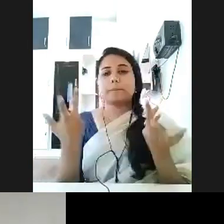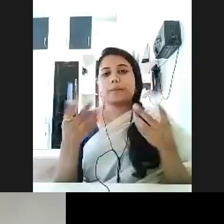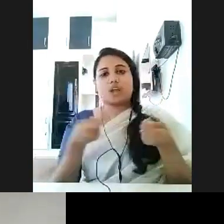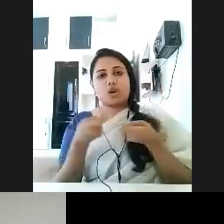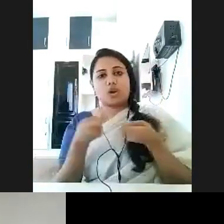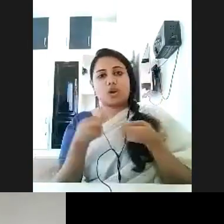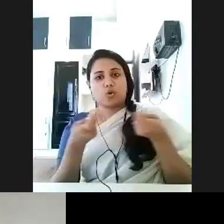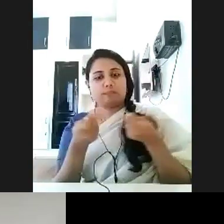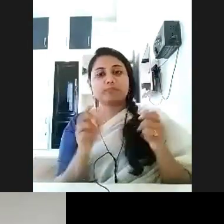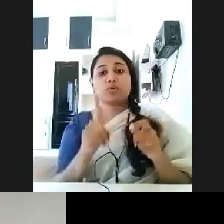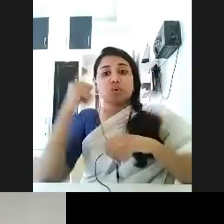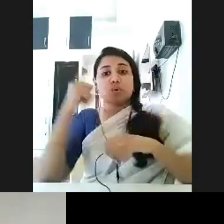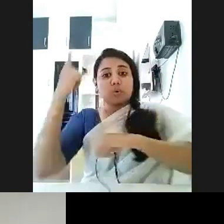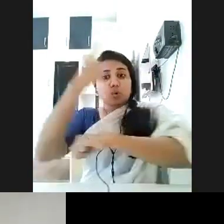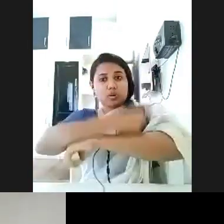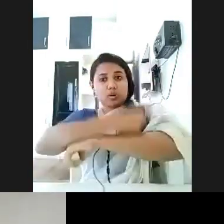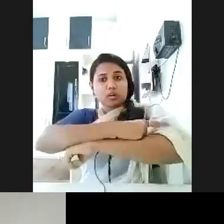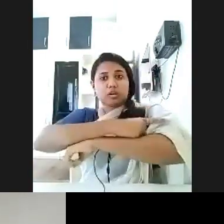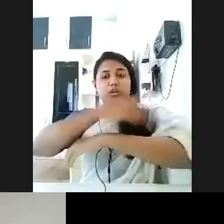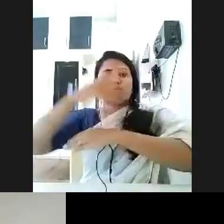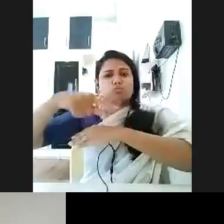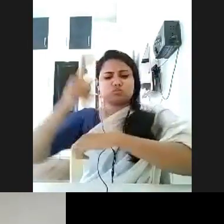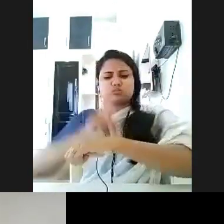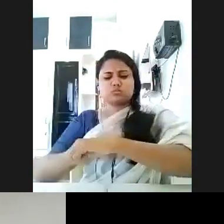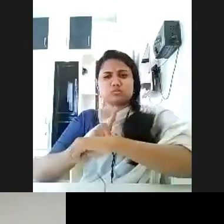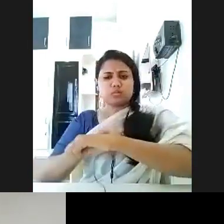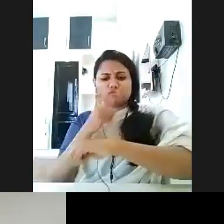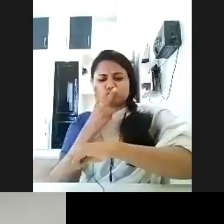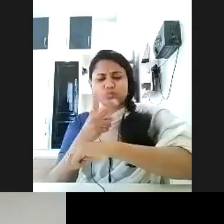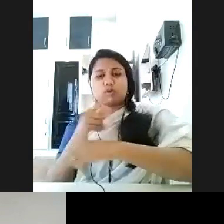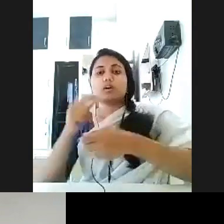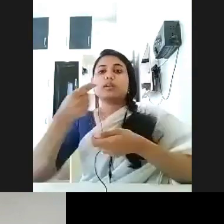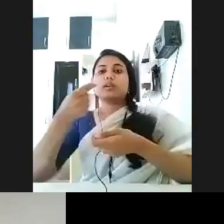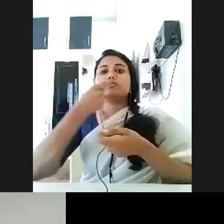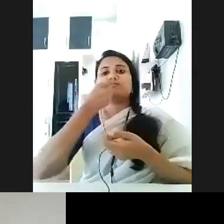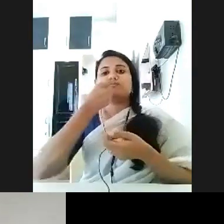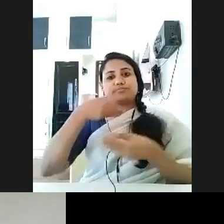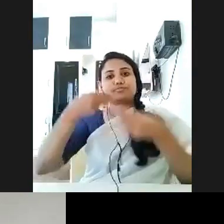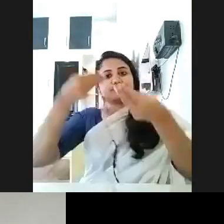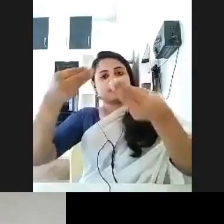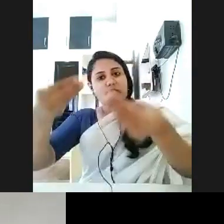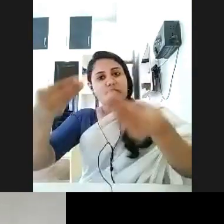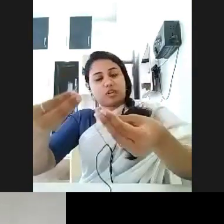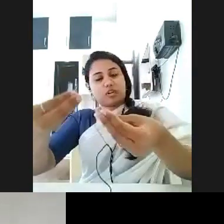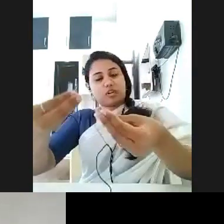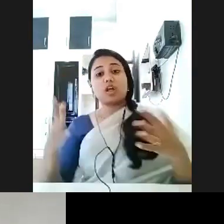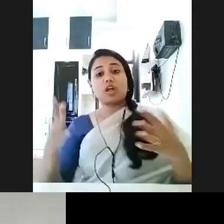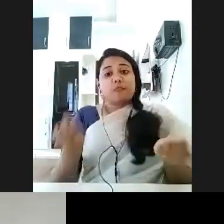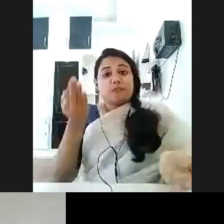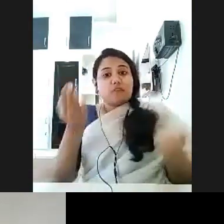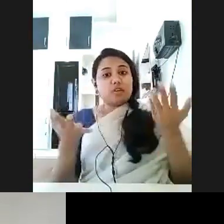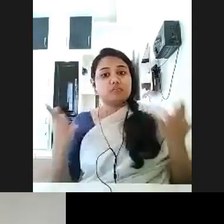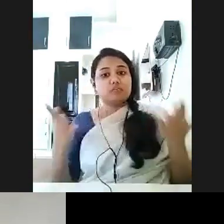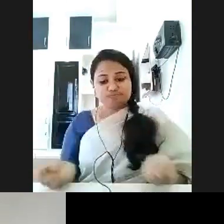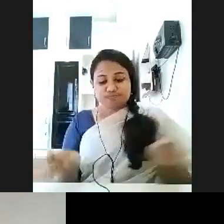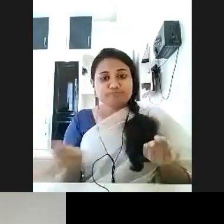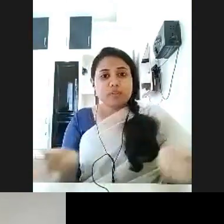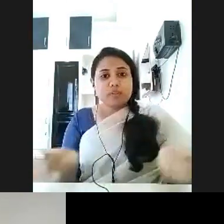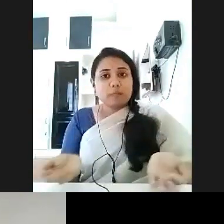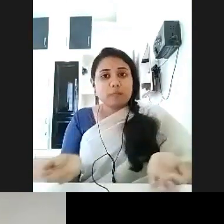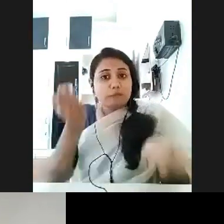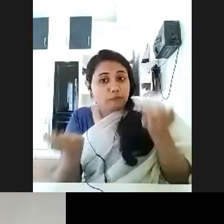ദിവസം കൃത്യം ഒരു സമയം നോക്കിയിട്ട് ആ കുട്ടിക്ക് ആ മരുന്ന് കൊടുക്കേണ്ട ആവശ്യം വരും. സോ കുട്ടിയുടെ വെയിറ്റിനനുസരിച്ചിട്ടാണ് ഡോക്ടേഴ്സ് മരുന്ന് പ്രിസ്ക്രൈബ് ചെയ്യുക.